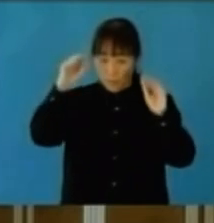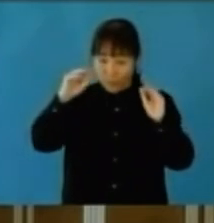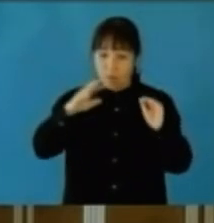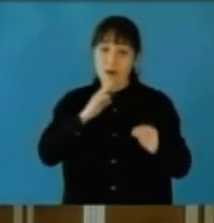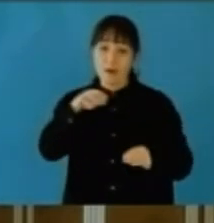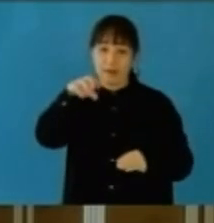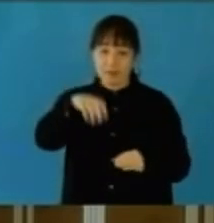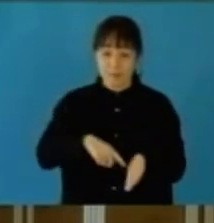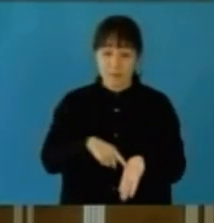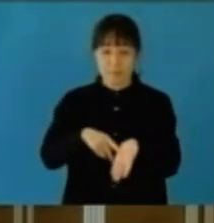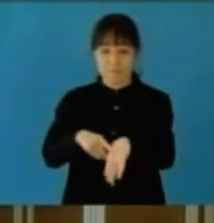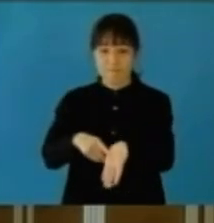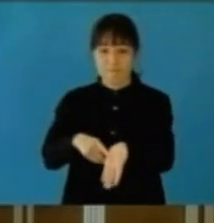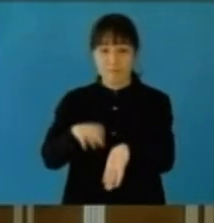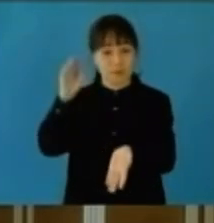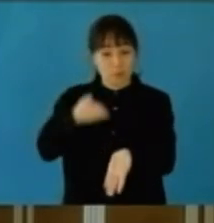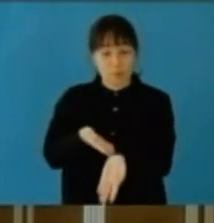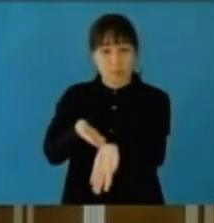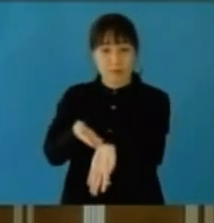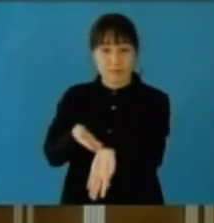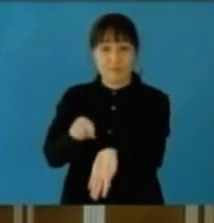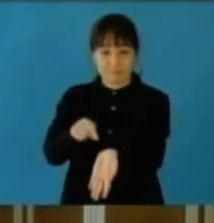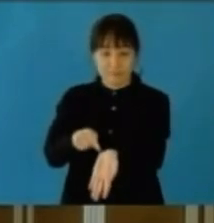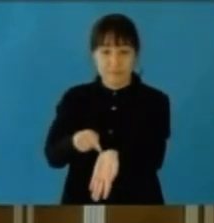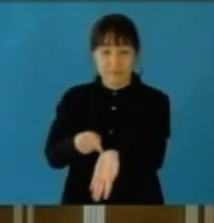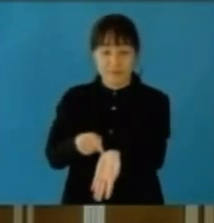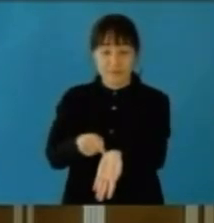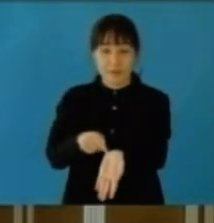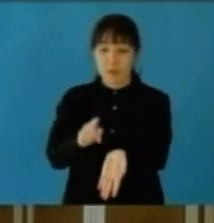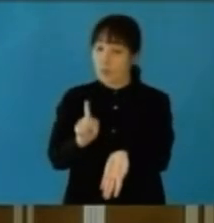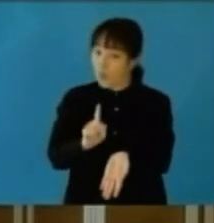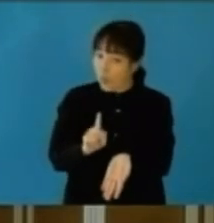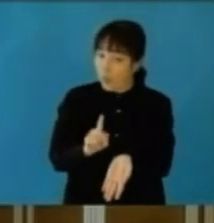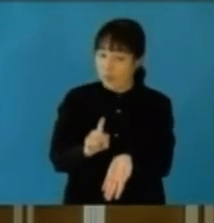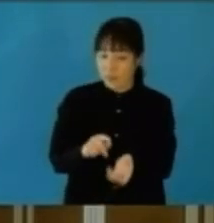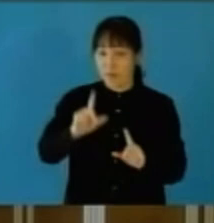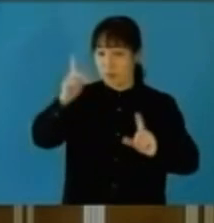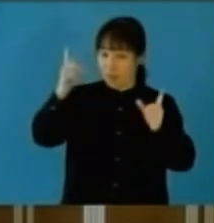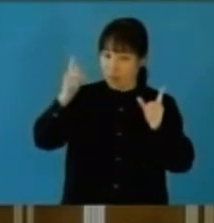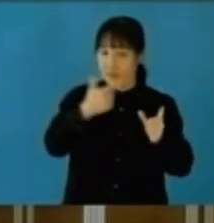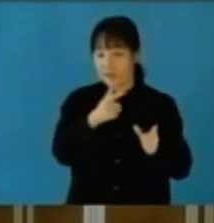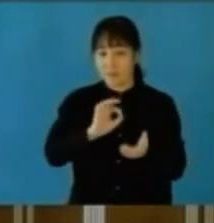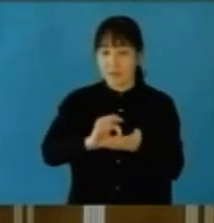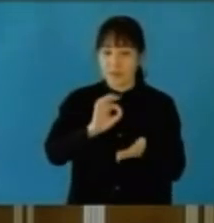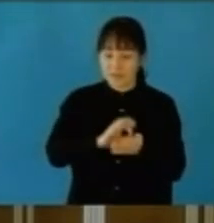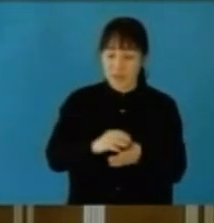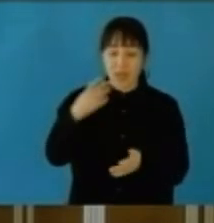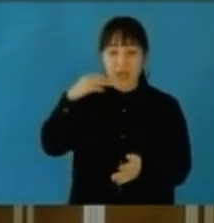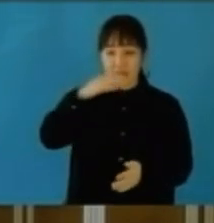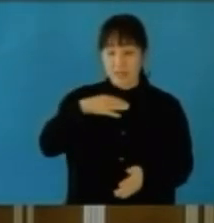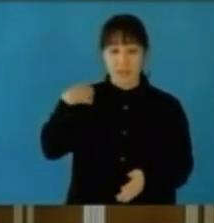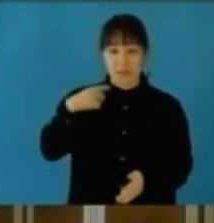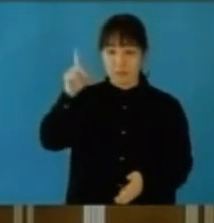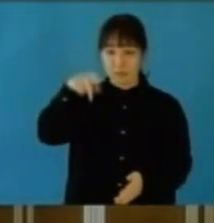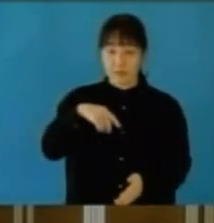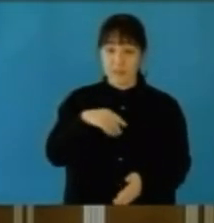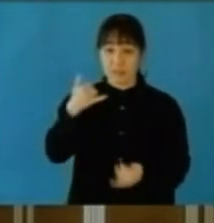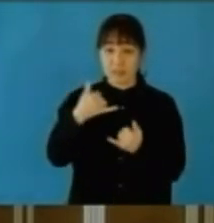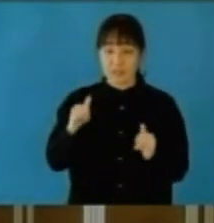で即座に提供するとともに、公用用地などを動画で紹介することで、担当者の理解促進に役立て